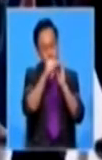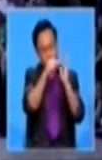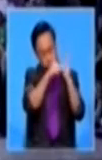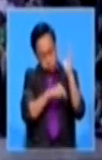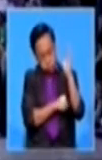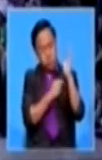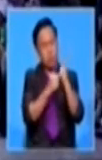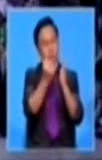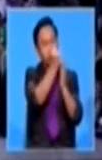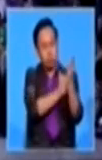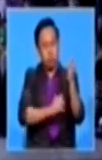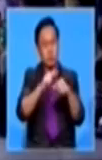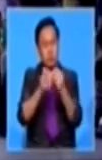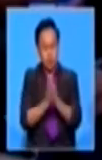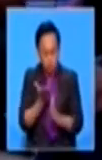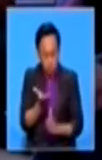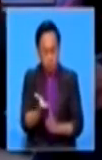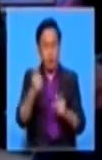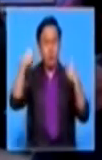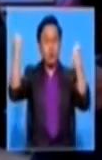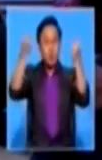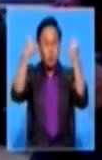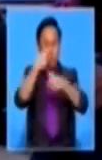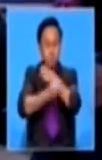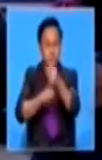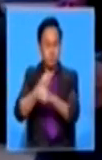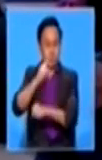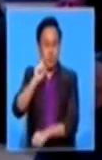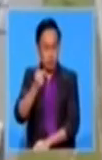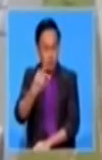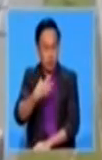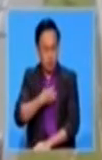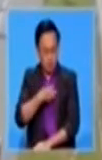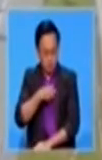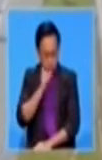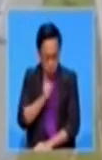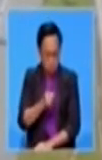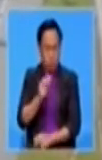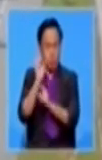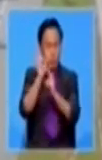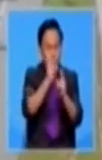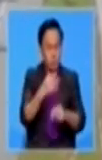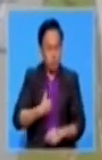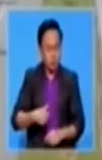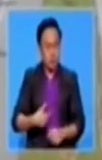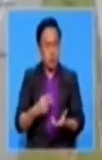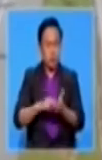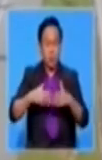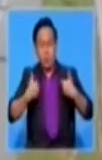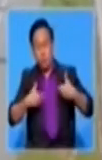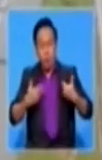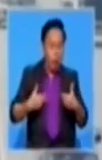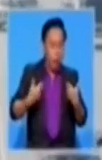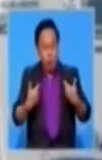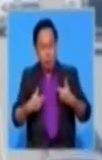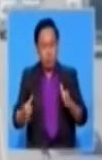ครับก็คือค่าโทษให้มีการลงโทษสำหรับผู้ที่ทำความผิดในเรื่องที่ทำให้สังคมเดือดร้อนนะครับมีการบาดเจ็บสูญเสียซึ่